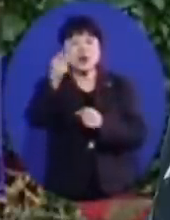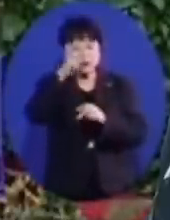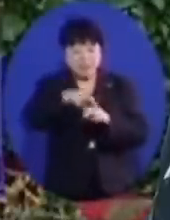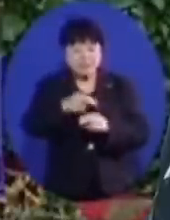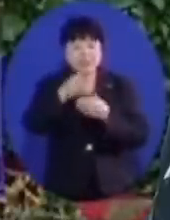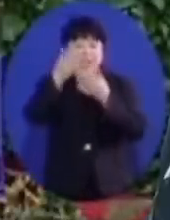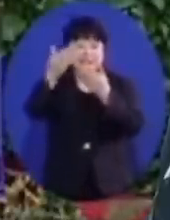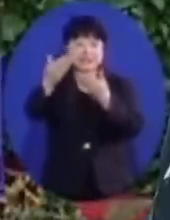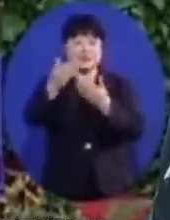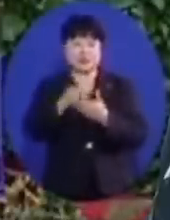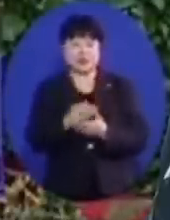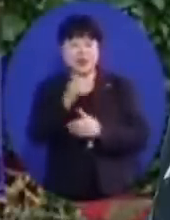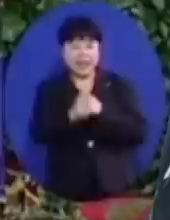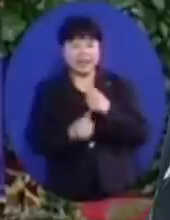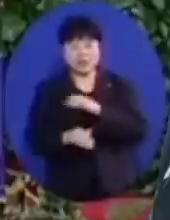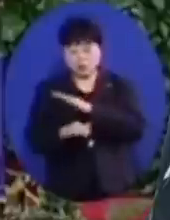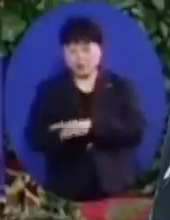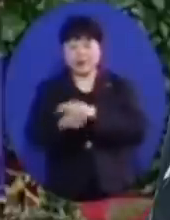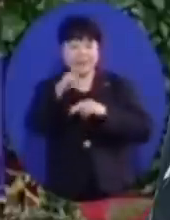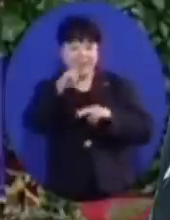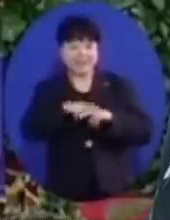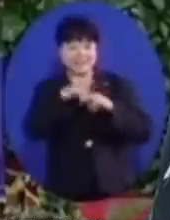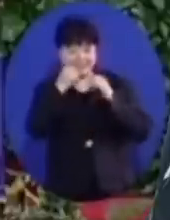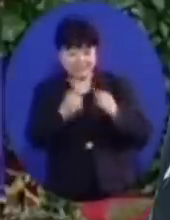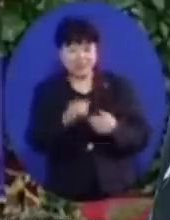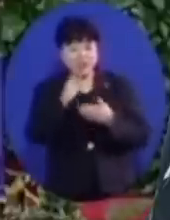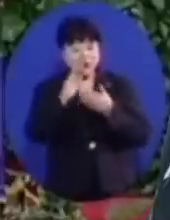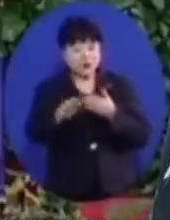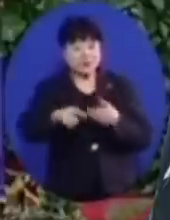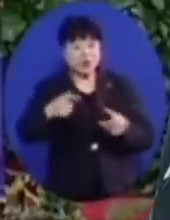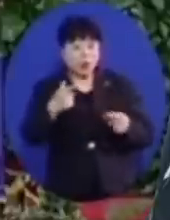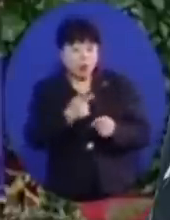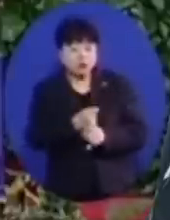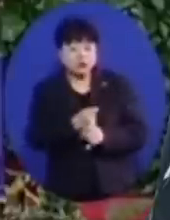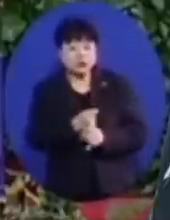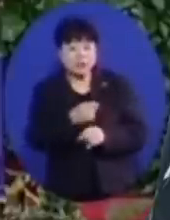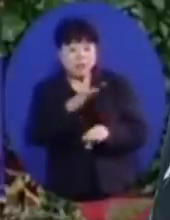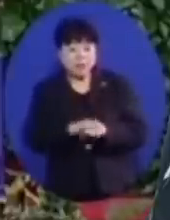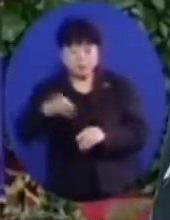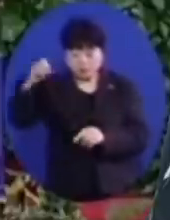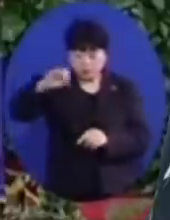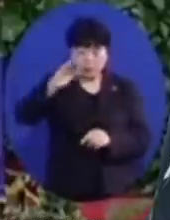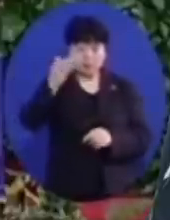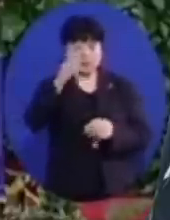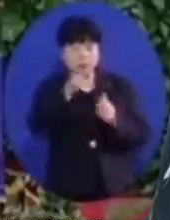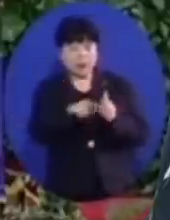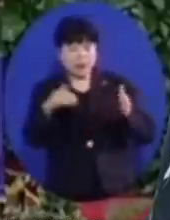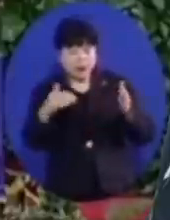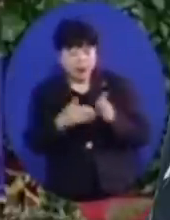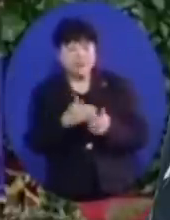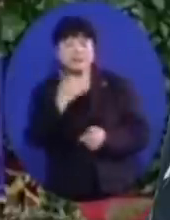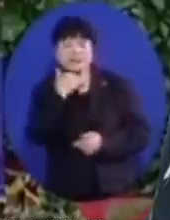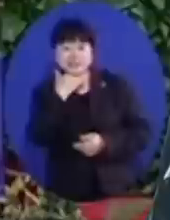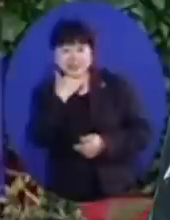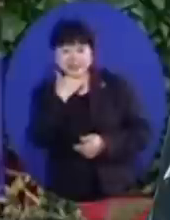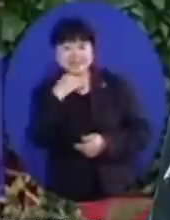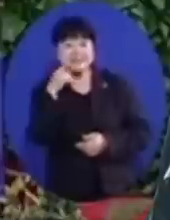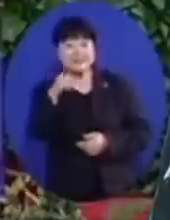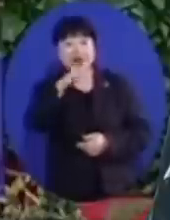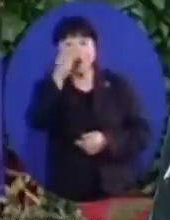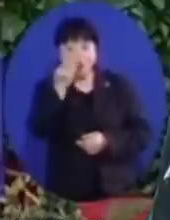제사를 드리시고 하나님 우편에 앉아서 그 위에 자기 원수들을 자기 발등상에 되게 하실 때까지 기다리시다니 그가